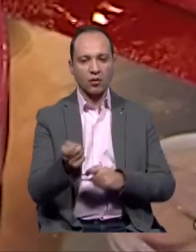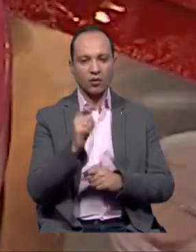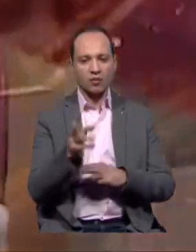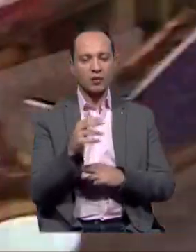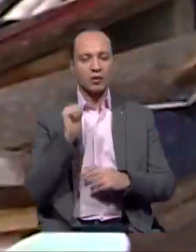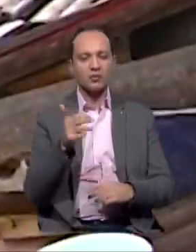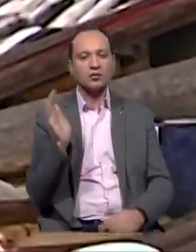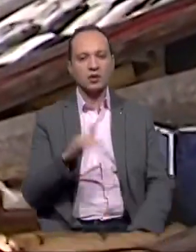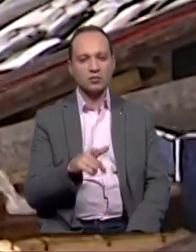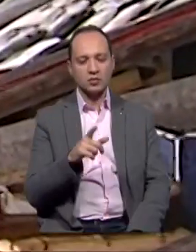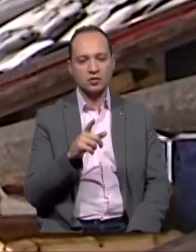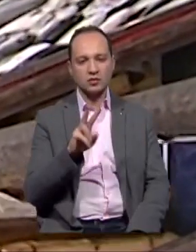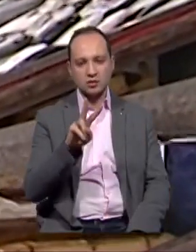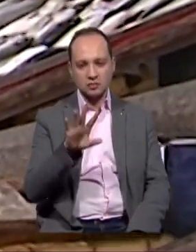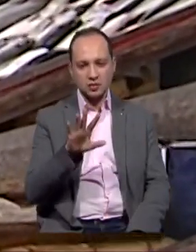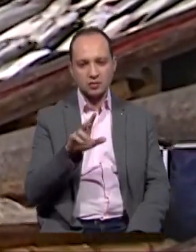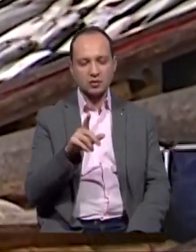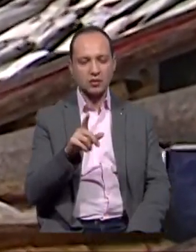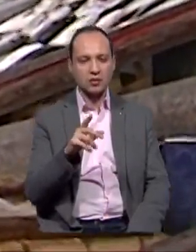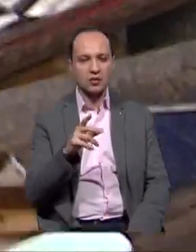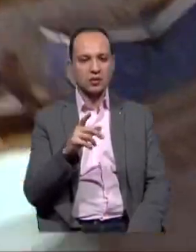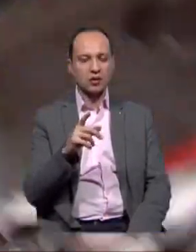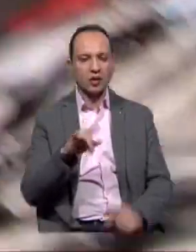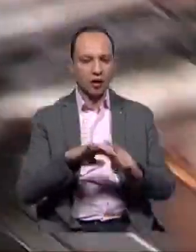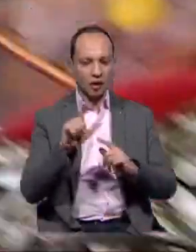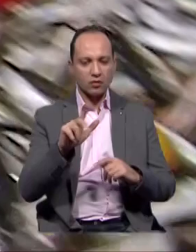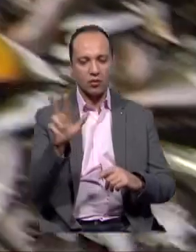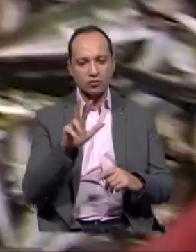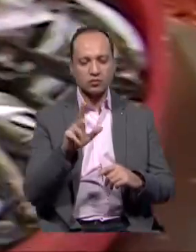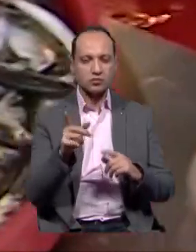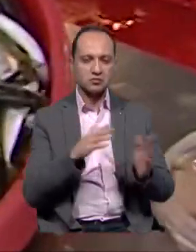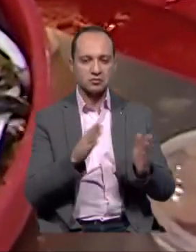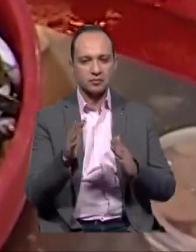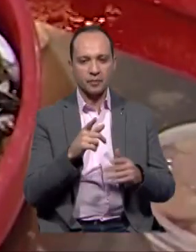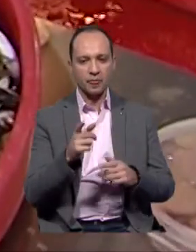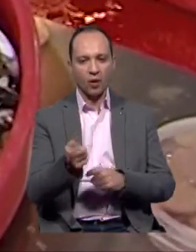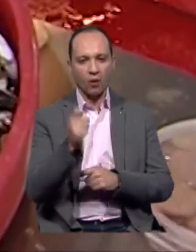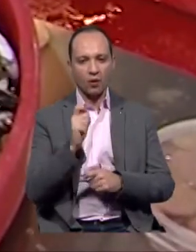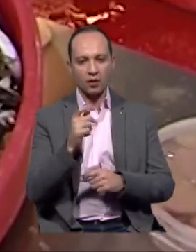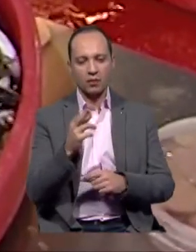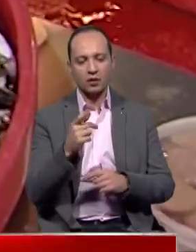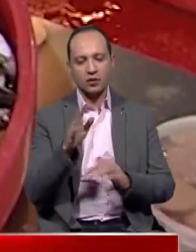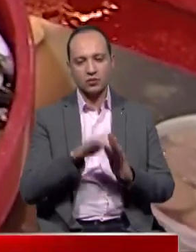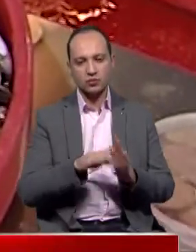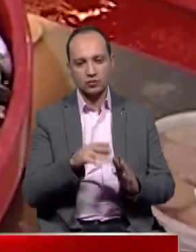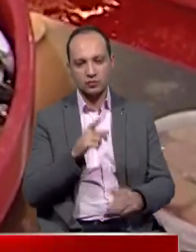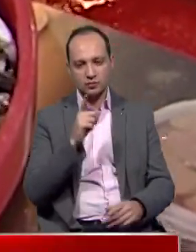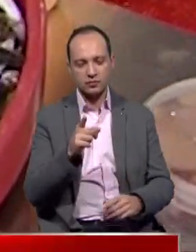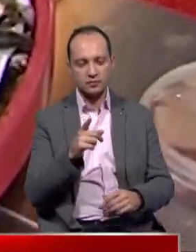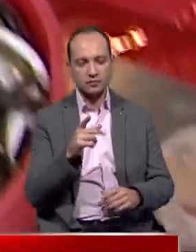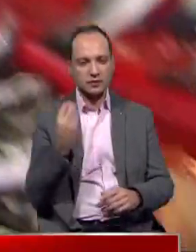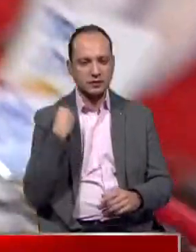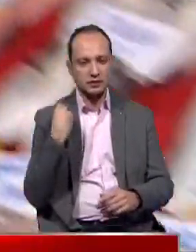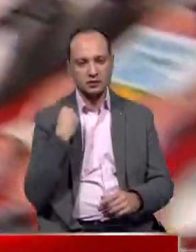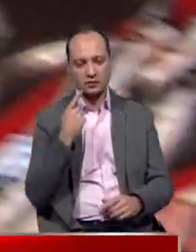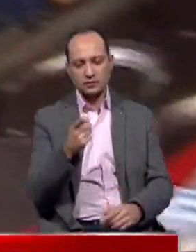her gün gelmiyor. Her zaman 25 lira ama balıkhaneden aldığımız zaman 30 lira falan oluyor. Olta tabii. Balığı daha ucuz. Tabii olta balığı daha uygun oluyor. Ve daha da taze